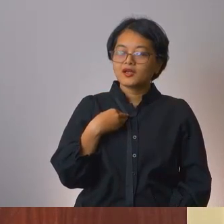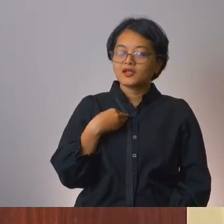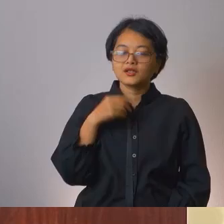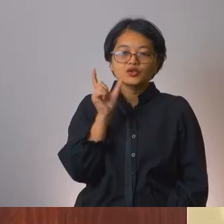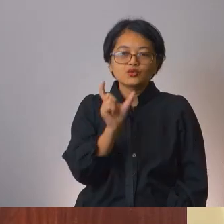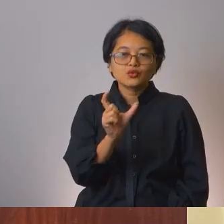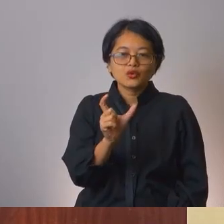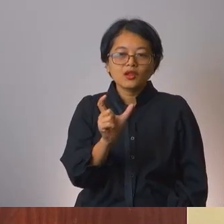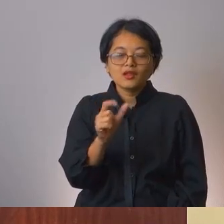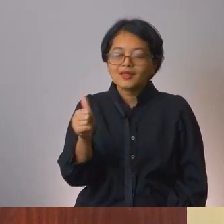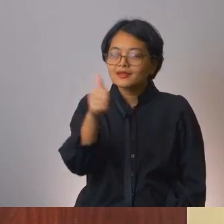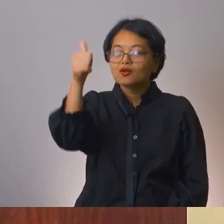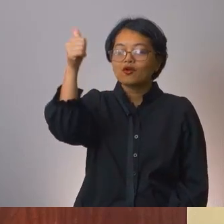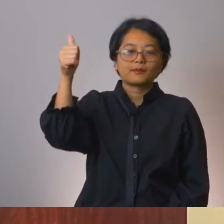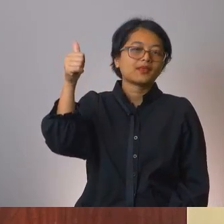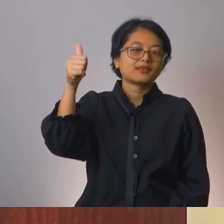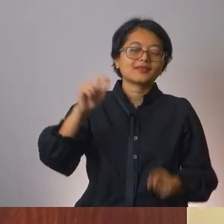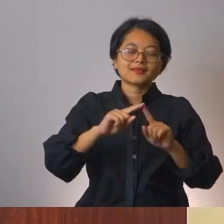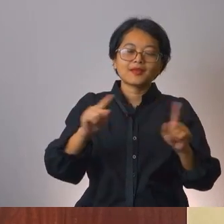dan ia menjadi sama dengan para murid.